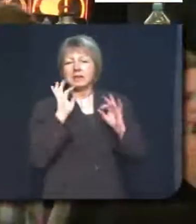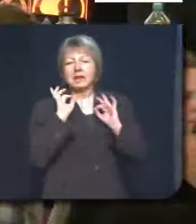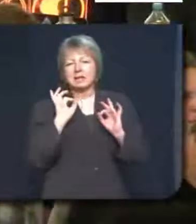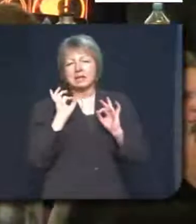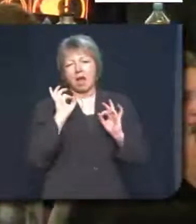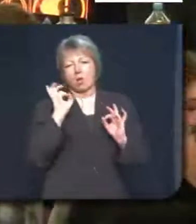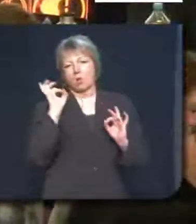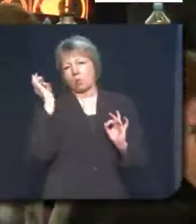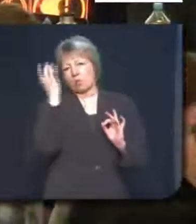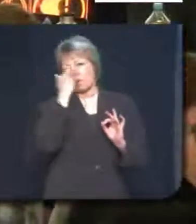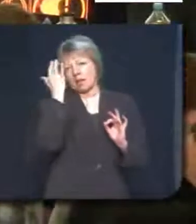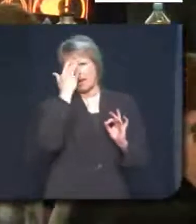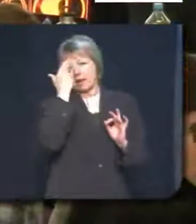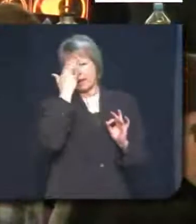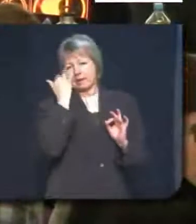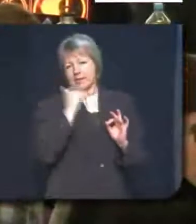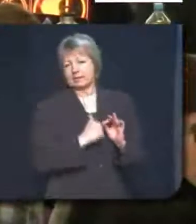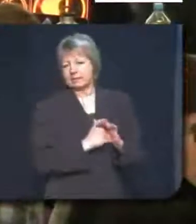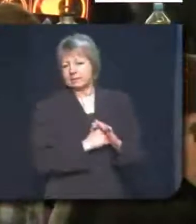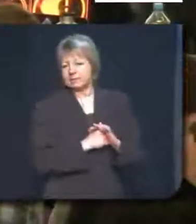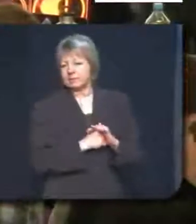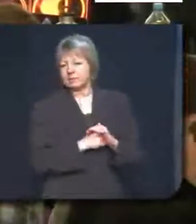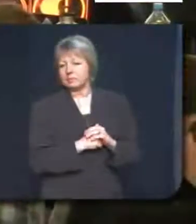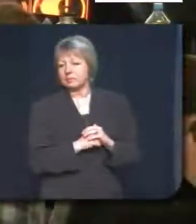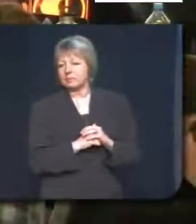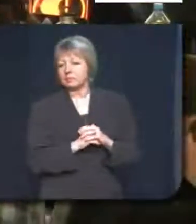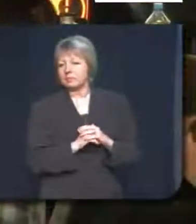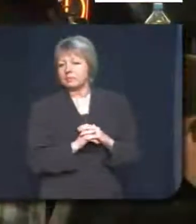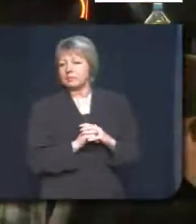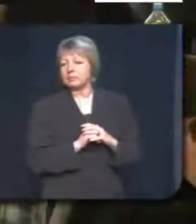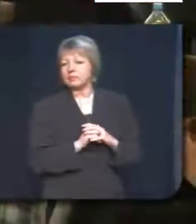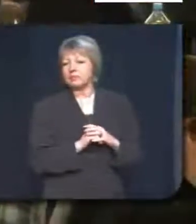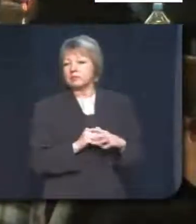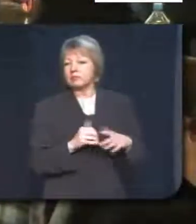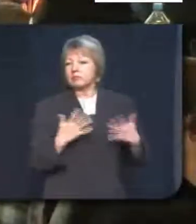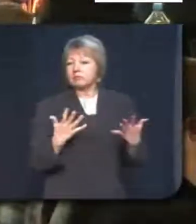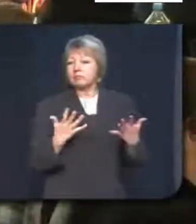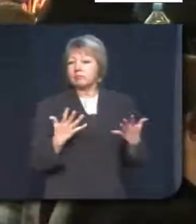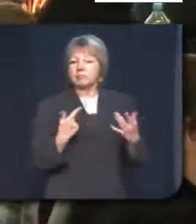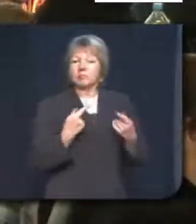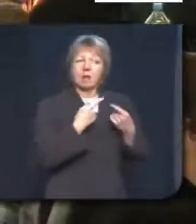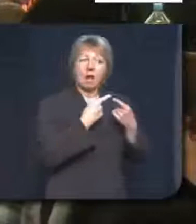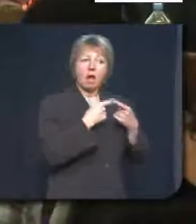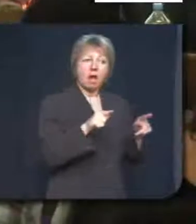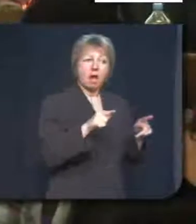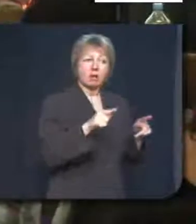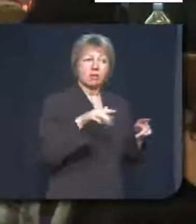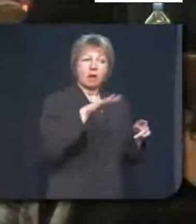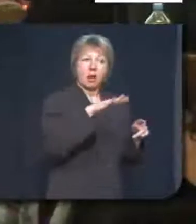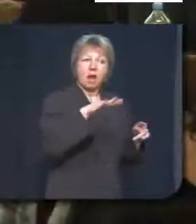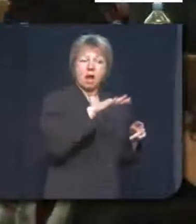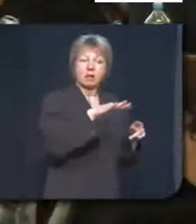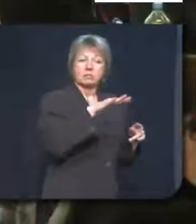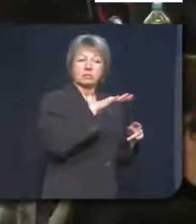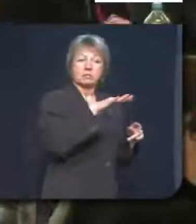weil andere Länder ganz andere